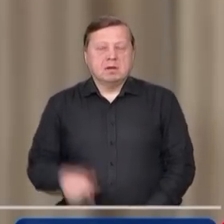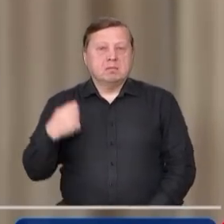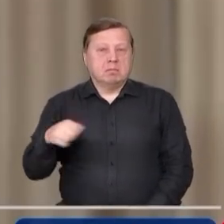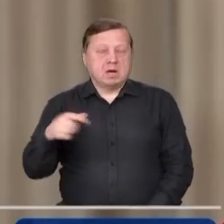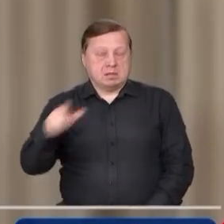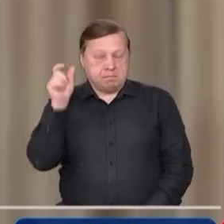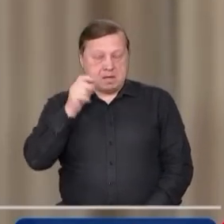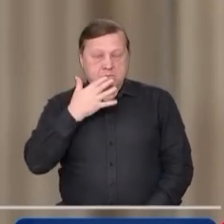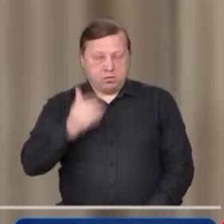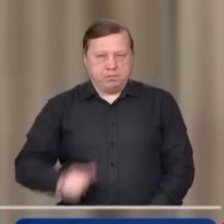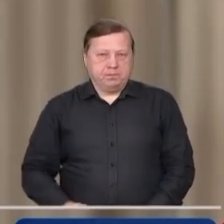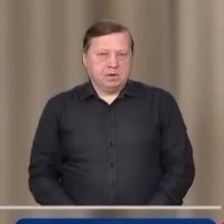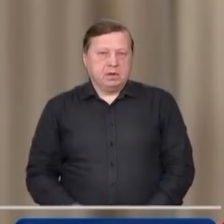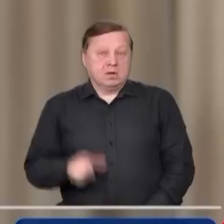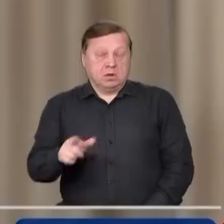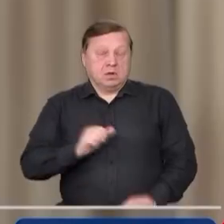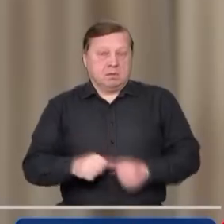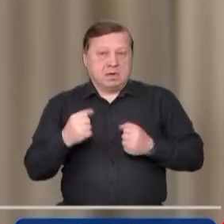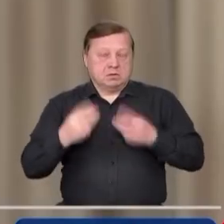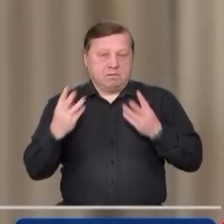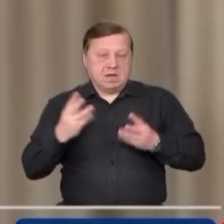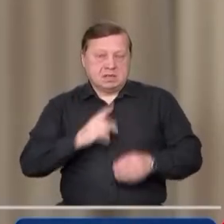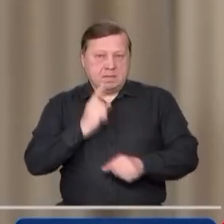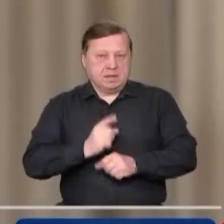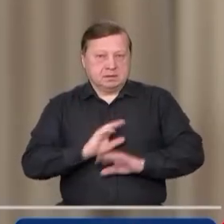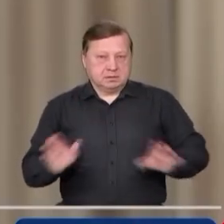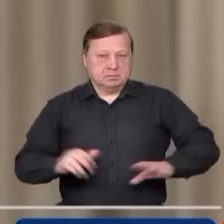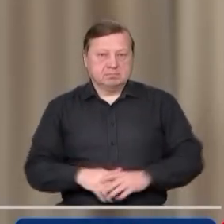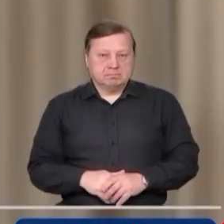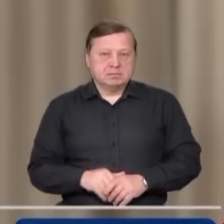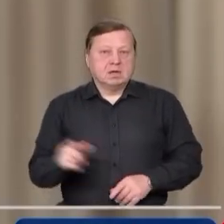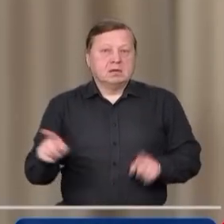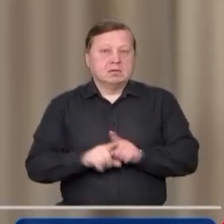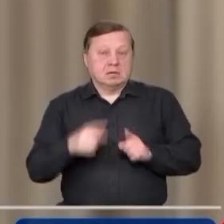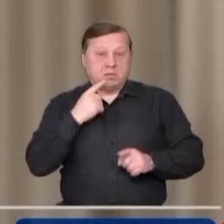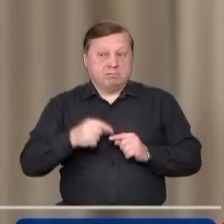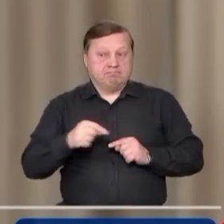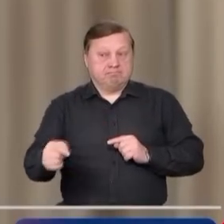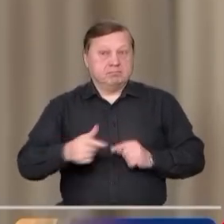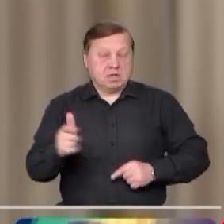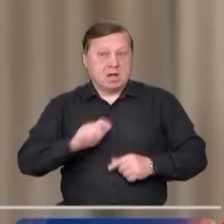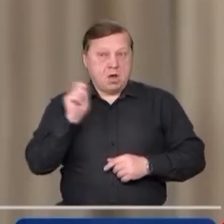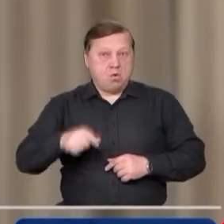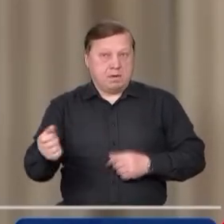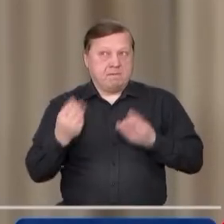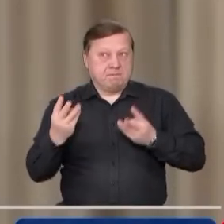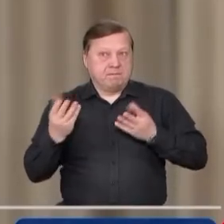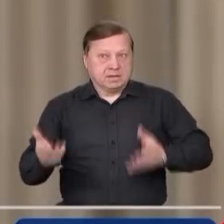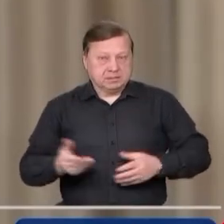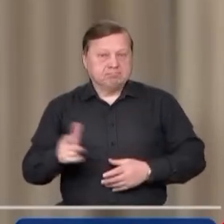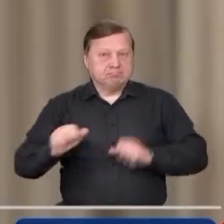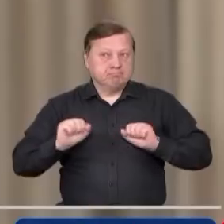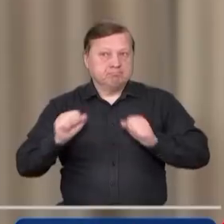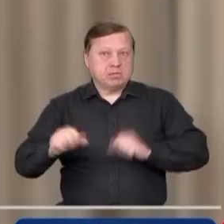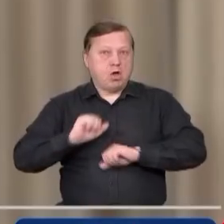prezydent Biden, jest to decydująca dla świata dekada. Jest to również decydująca chwila dla Ukrainy i w jej wysiłku